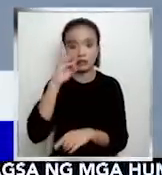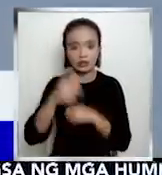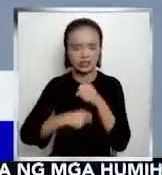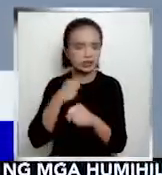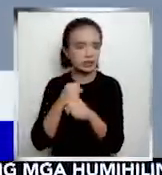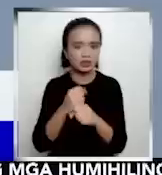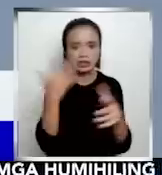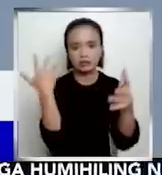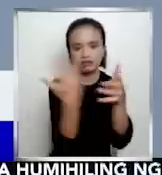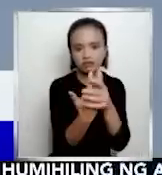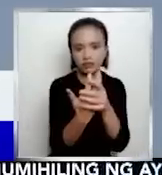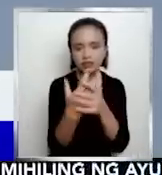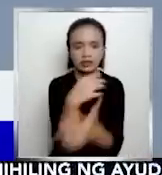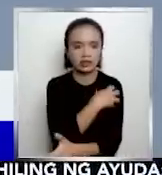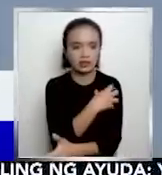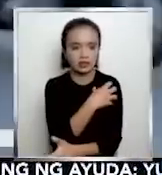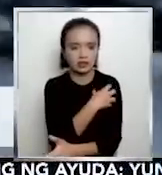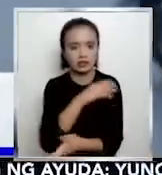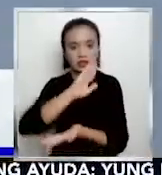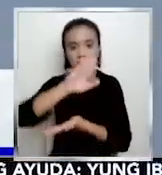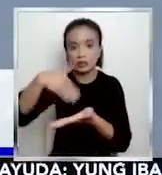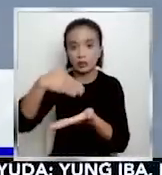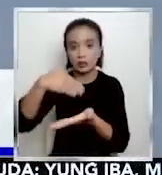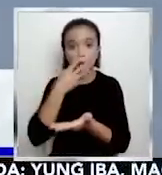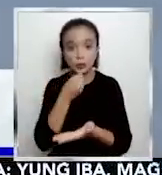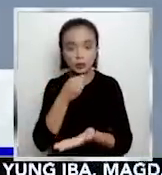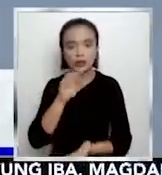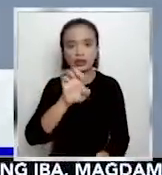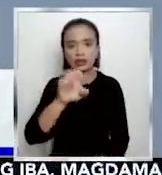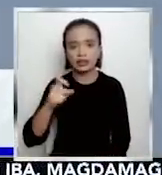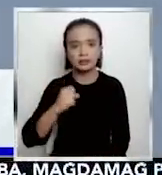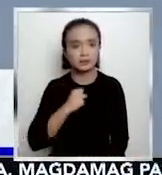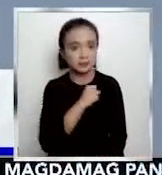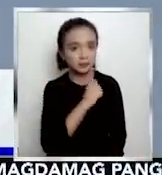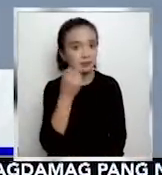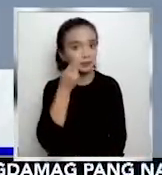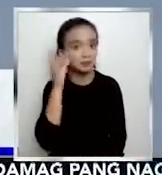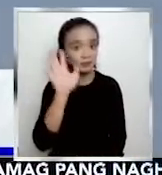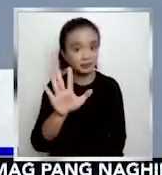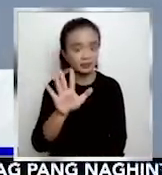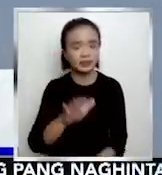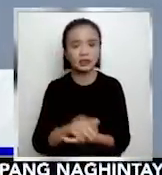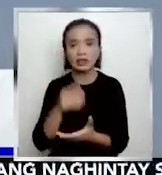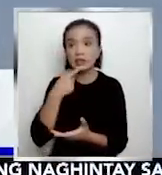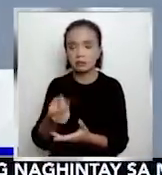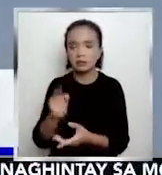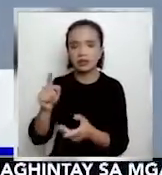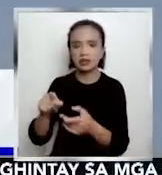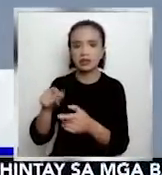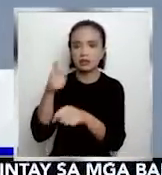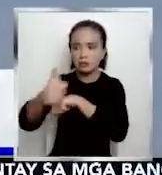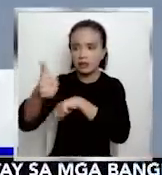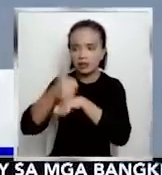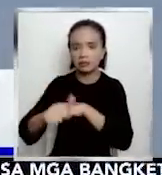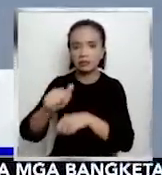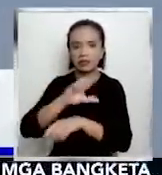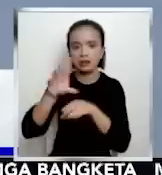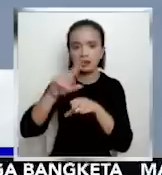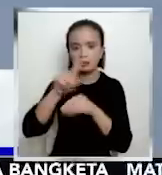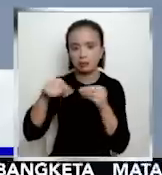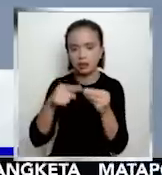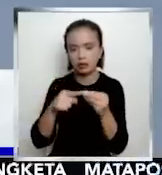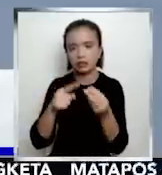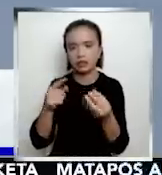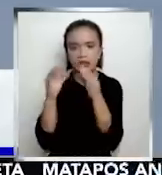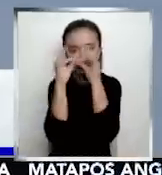PNP Custodial Center si dating Senador De Lima dahil sa alegasyong sangkot umano siya sa drug trafficking sa Bilibid. At ginamit daw niya di